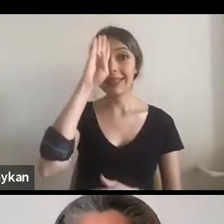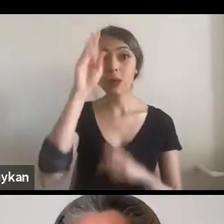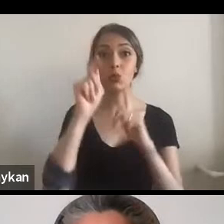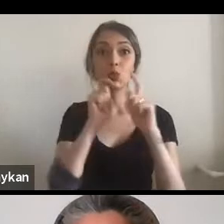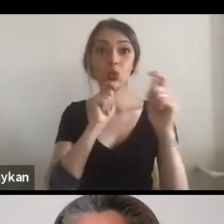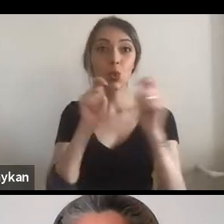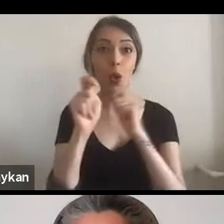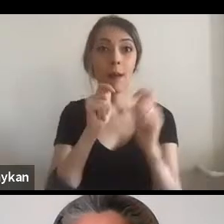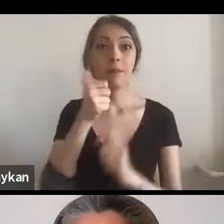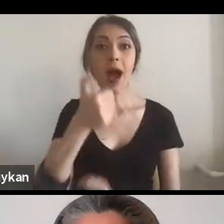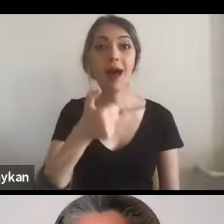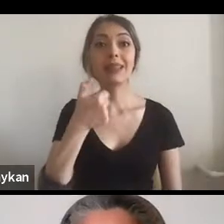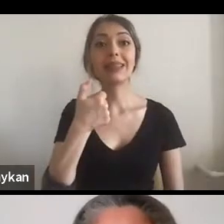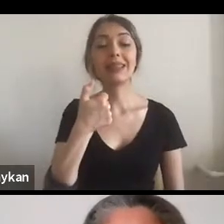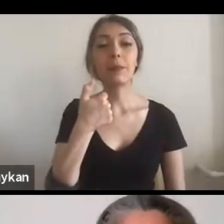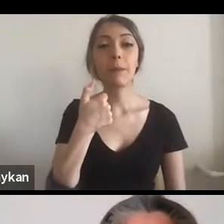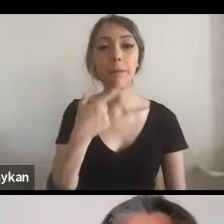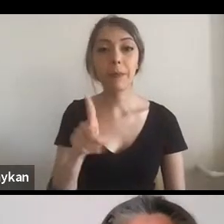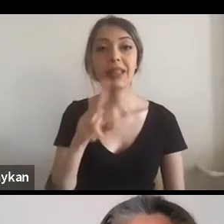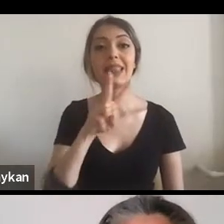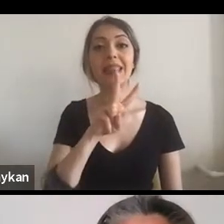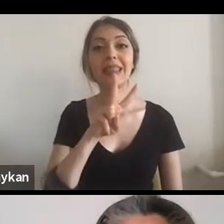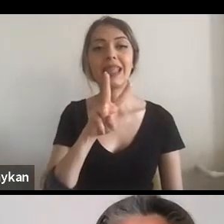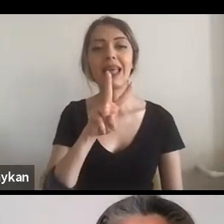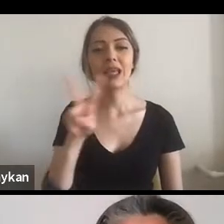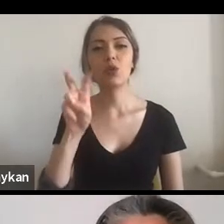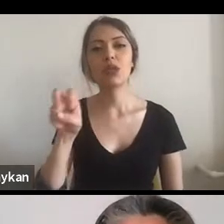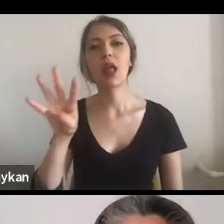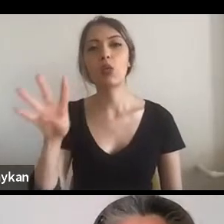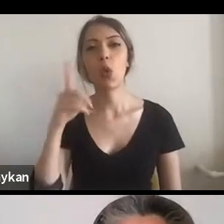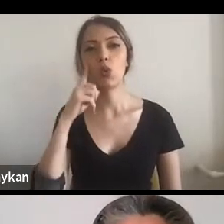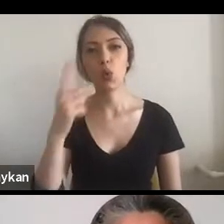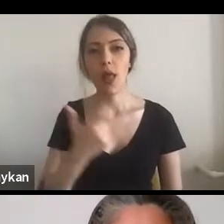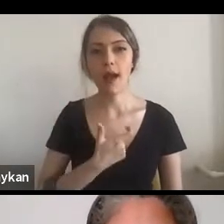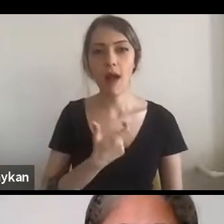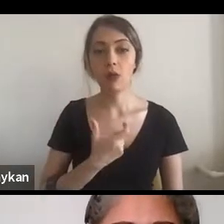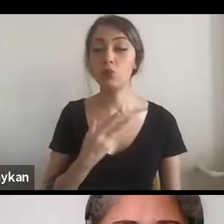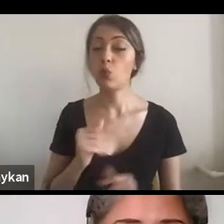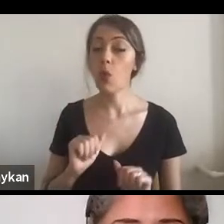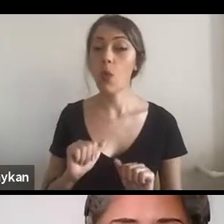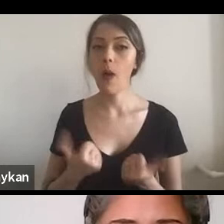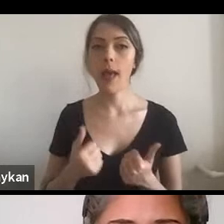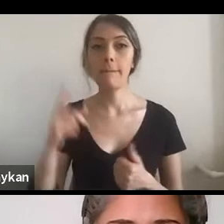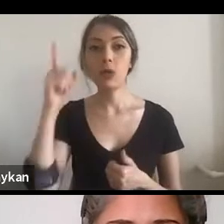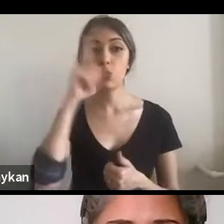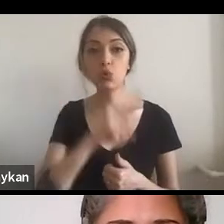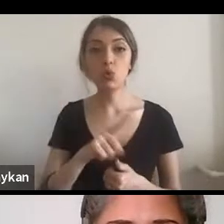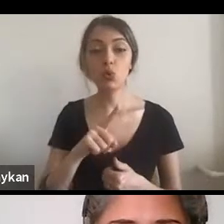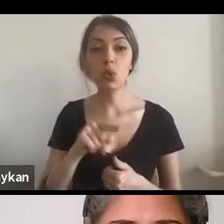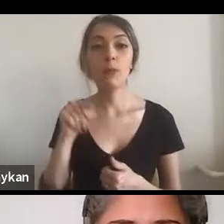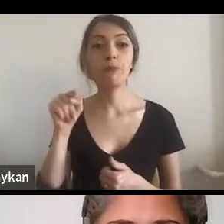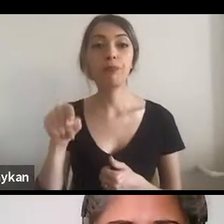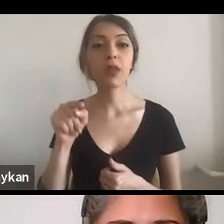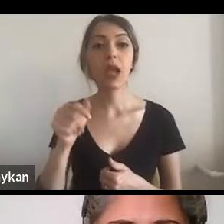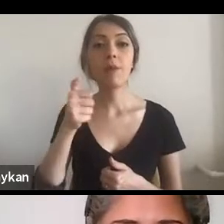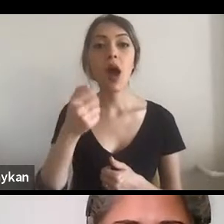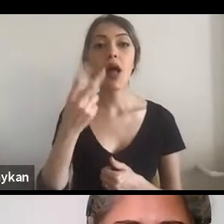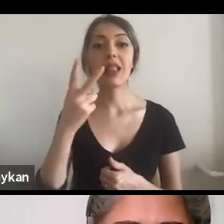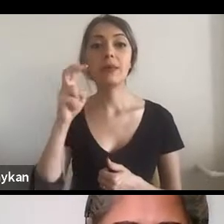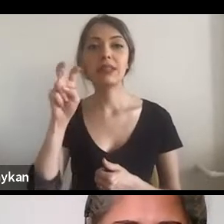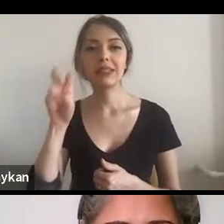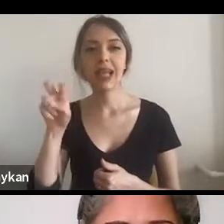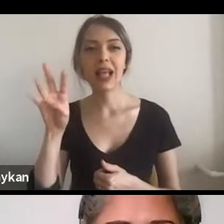ve 6284 nolu kanunun çok büyük etkisi var. Çünkü ortaya konan argümanlar yasal çerçevede bu ikisine atıfta